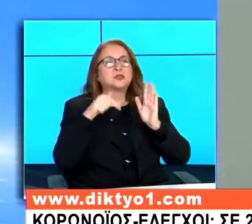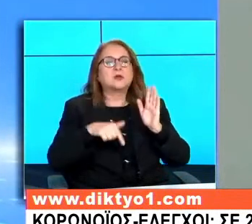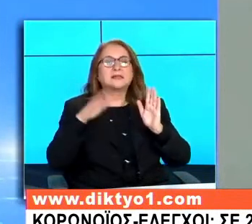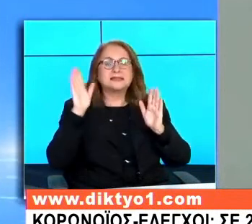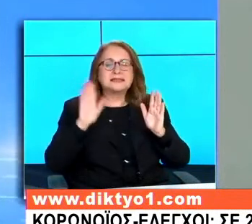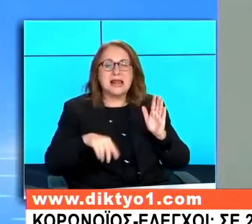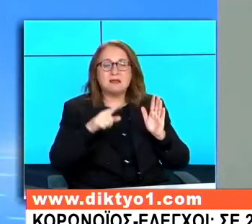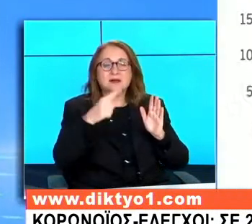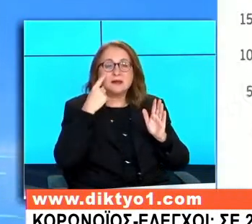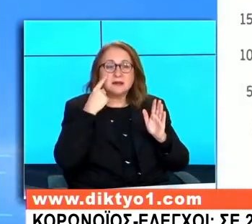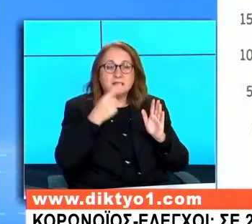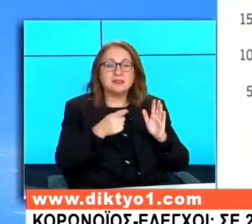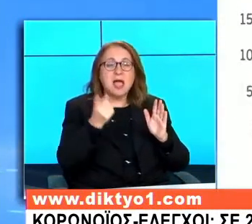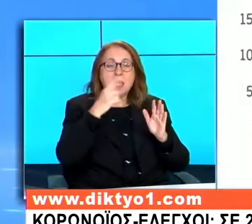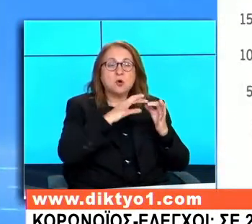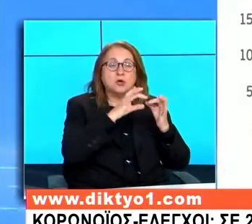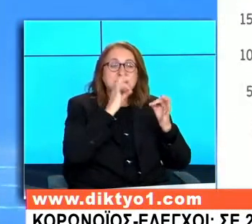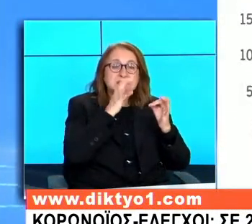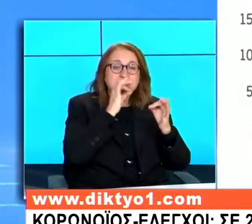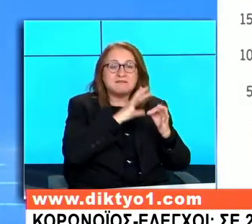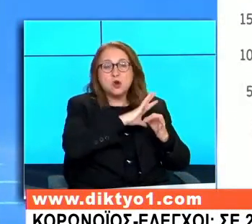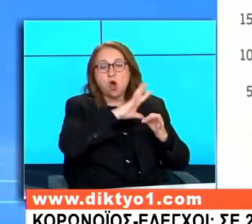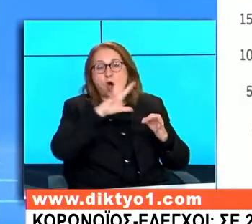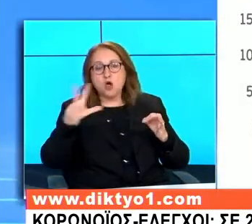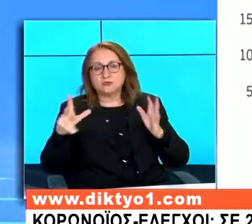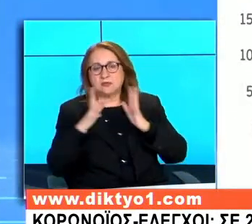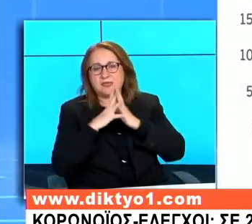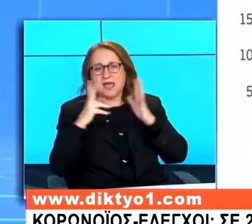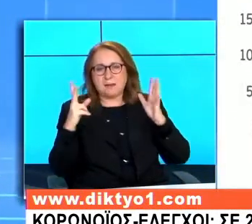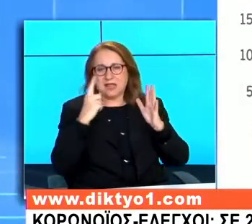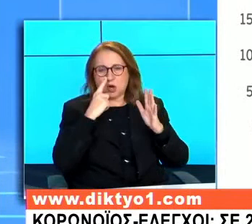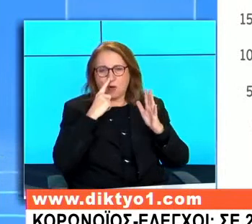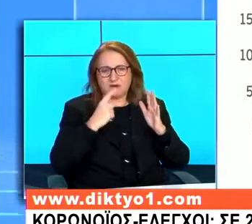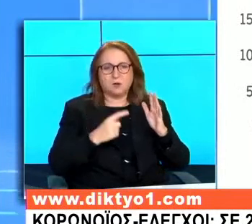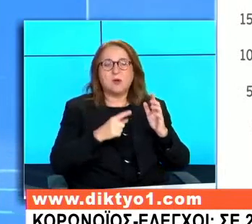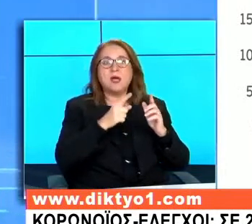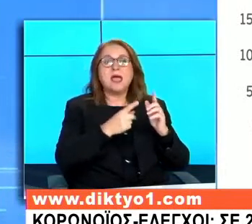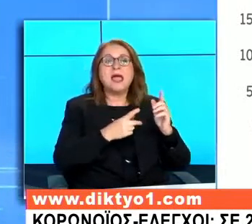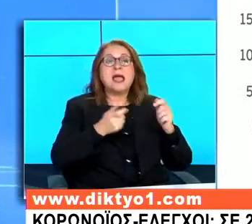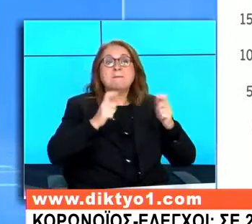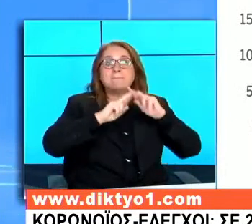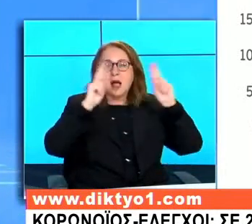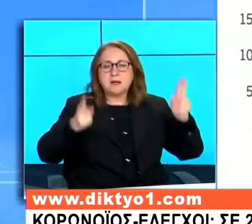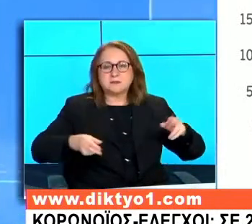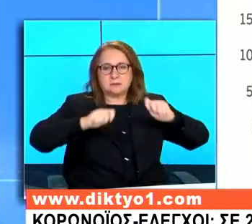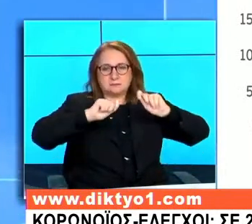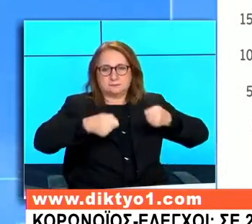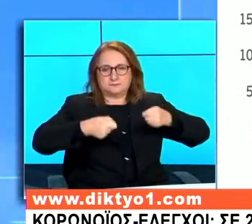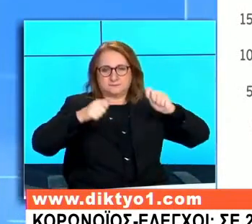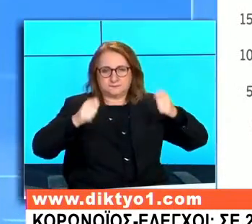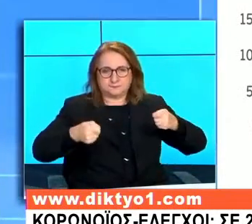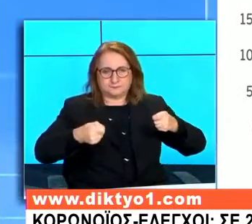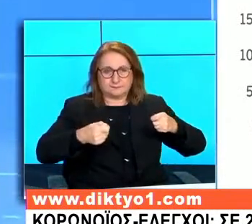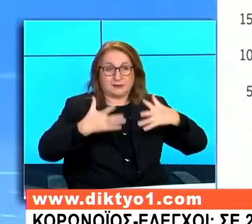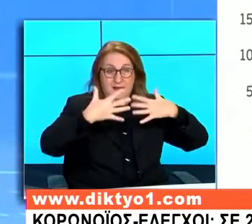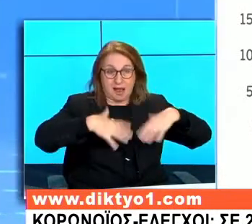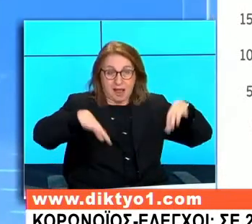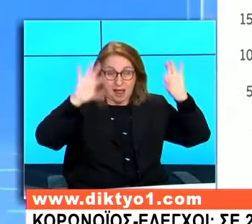αναστολών λειτουργίας από Σεπτέμβριο μέχρι και τις 17 Νοεμβρίου. Και αξίζει να επισημάνουμε ότι